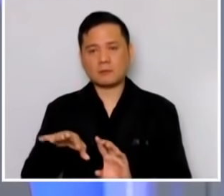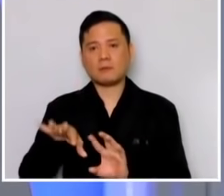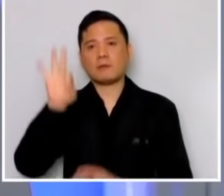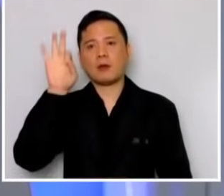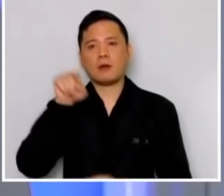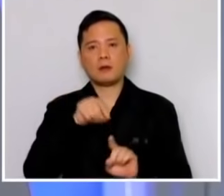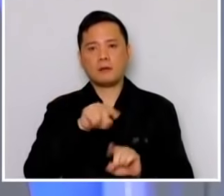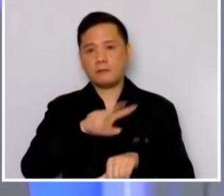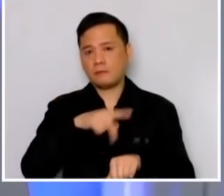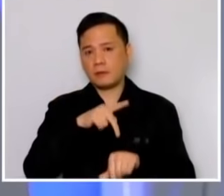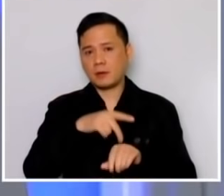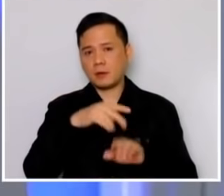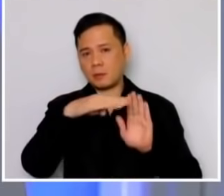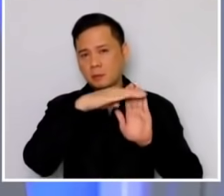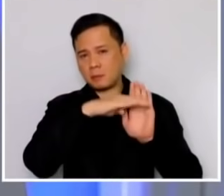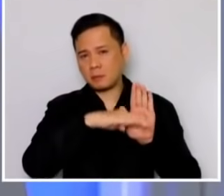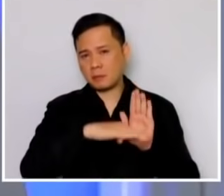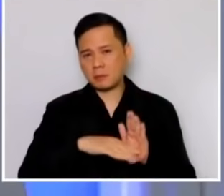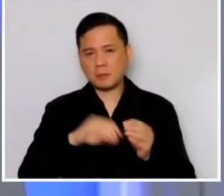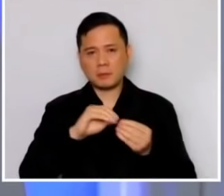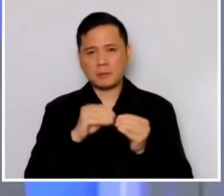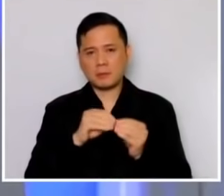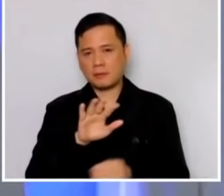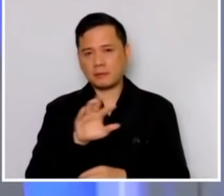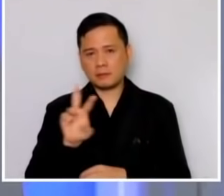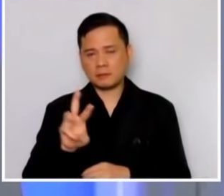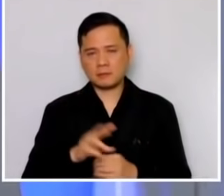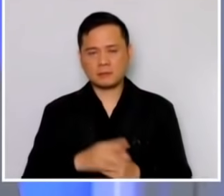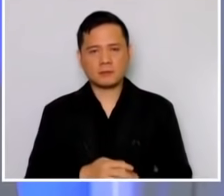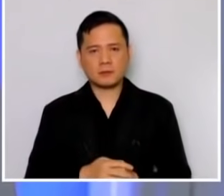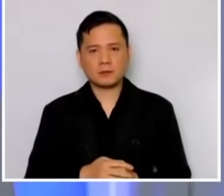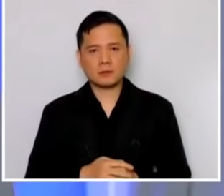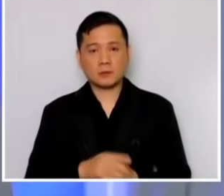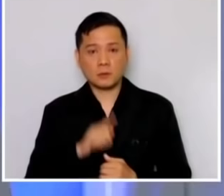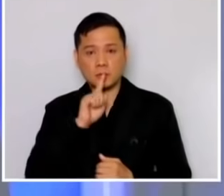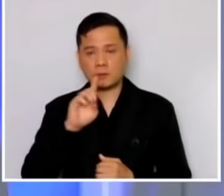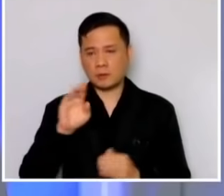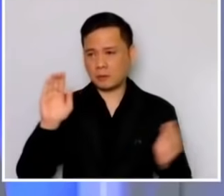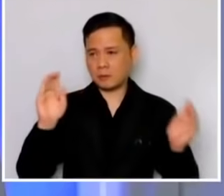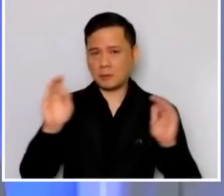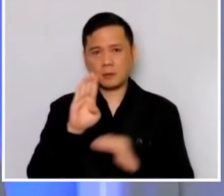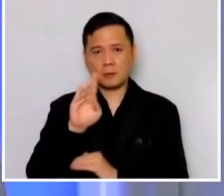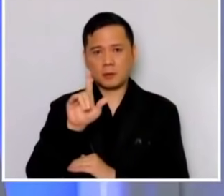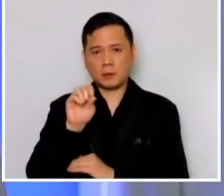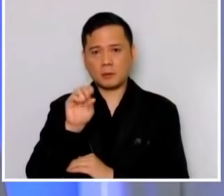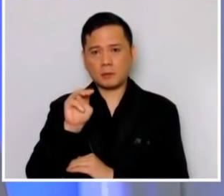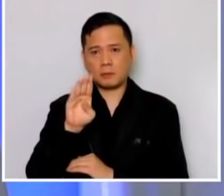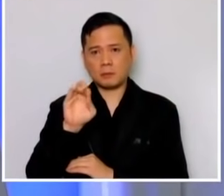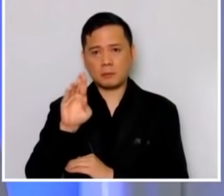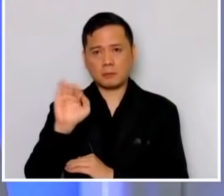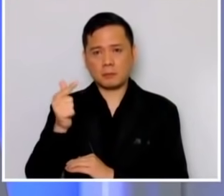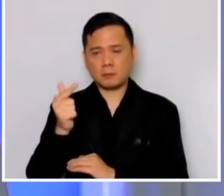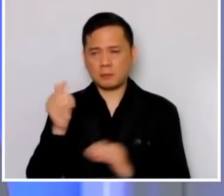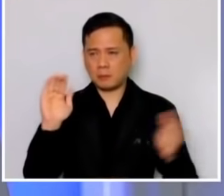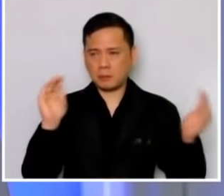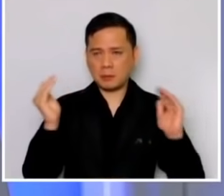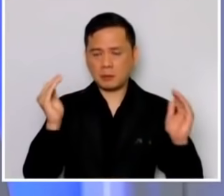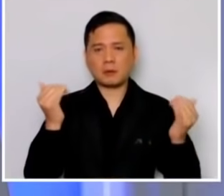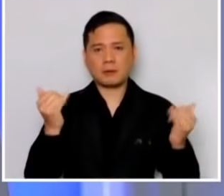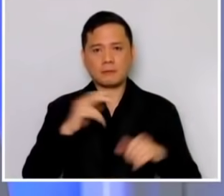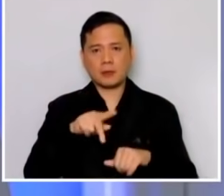ng Bloomberg. Sinabi rin po ng isang eksperto na sa kabila ng patuloy na banta ng Omicron variant, hindi